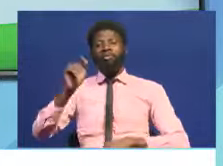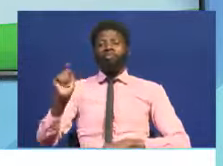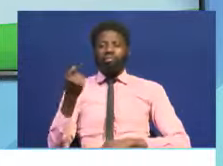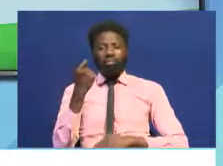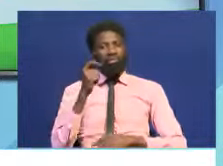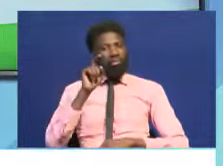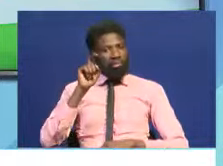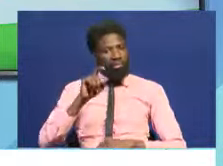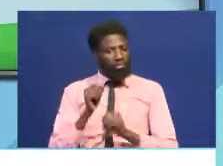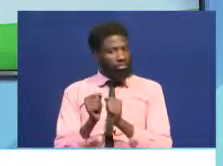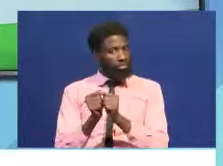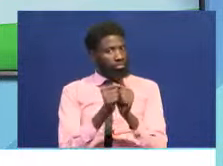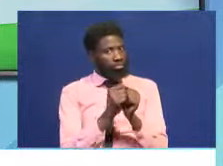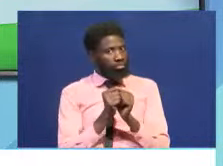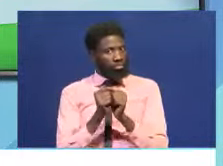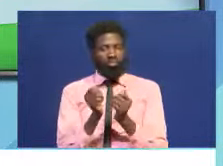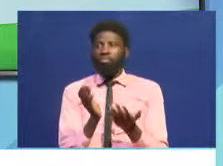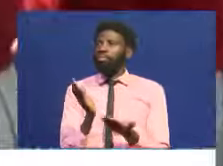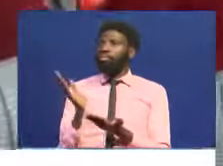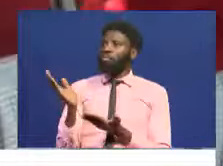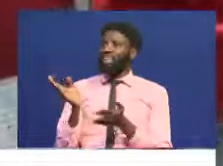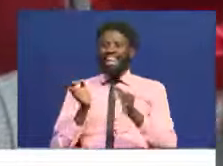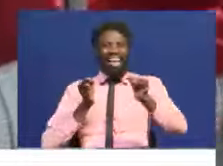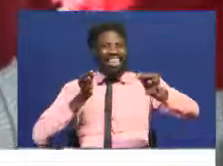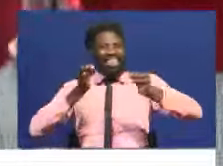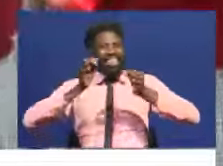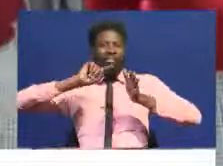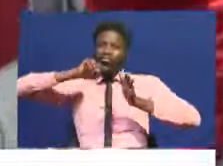Marco anatuarifu zaidi.